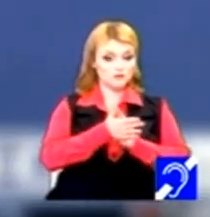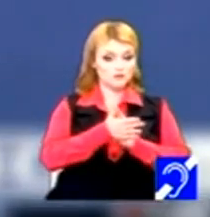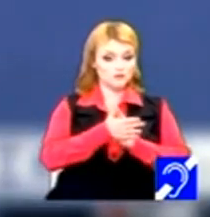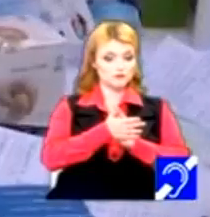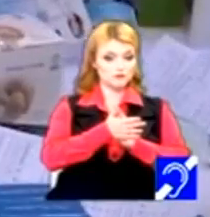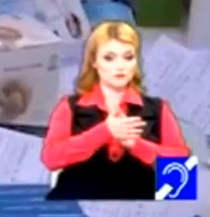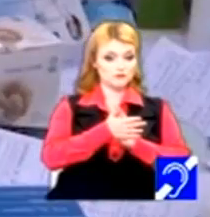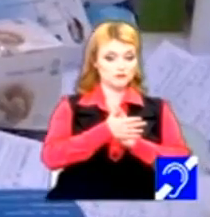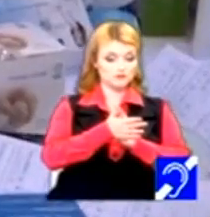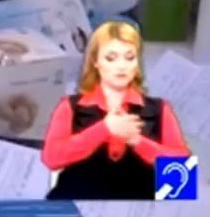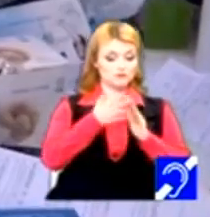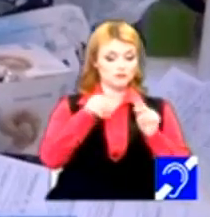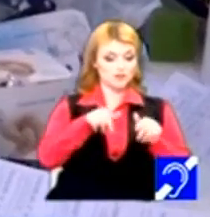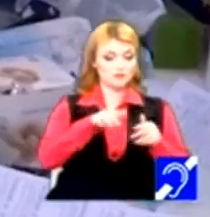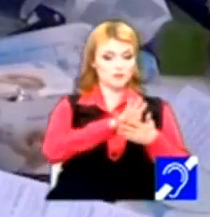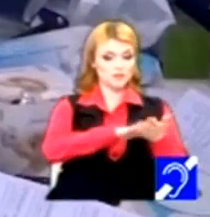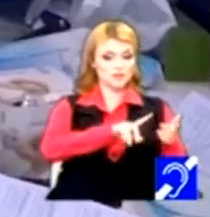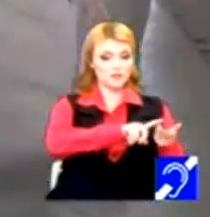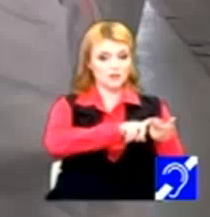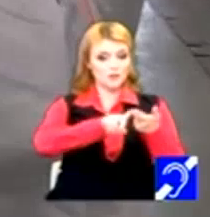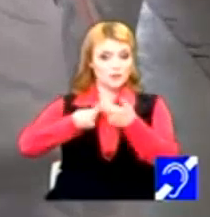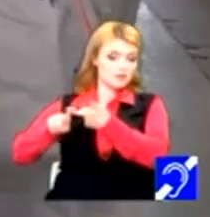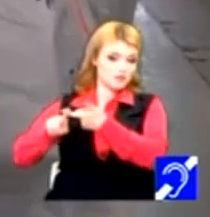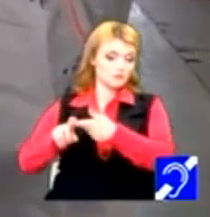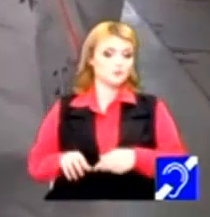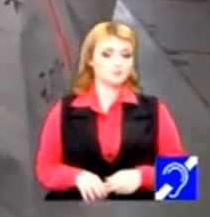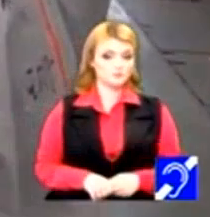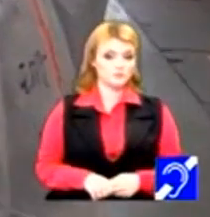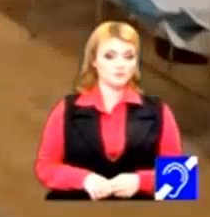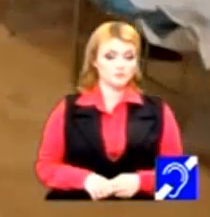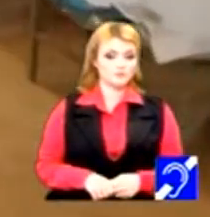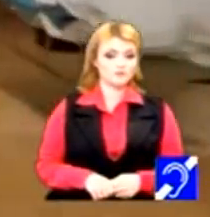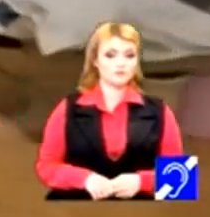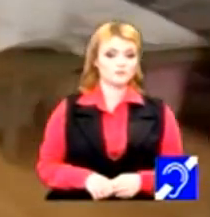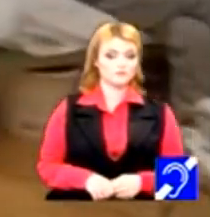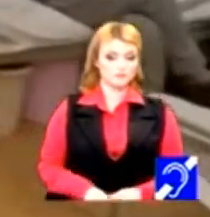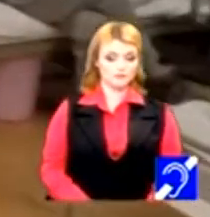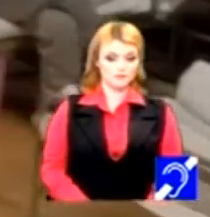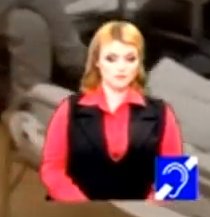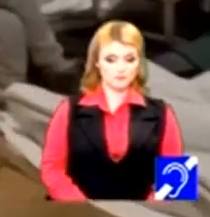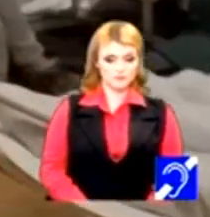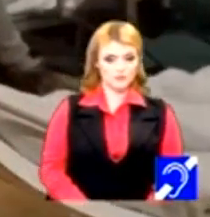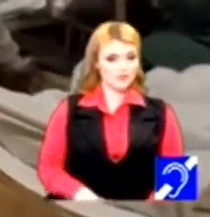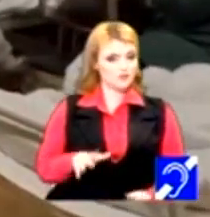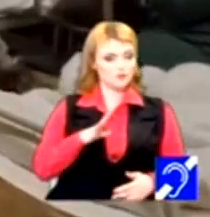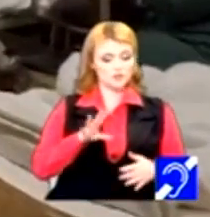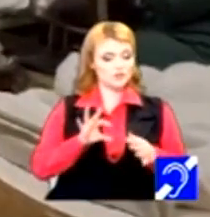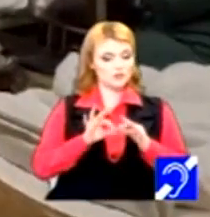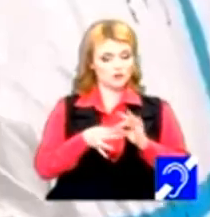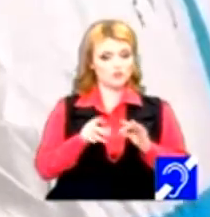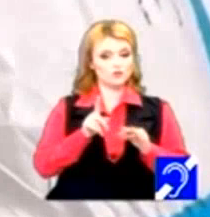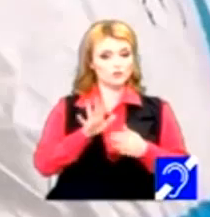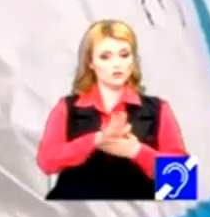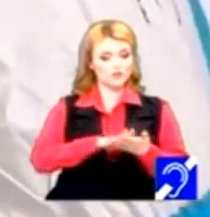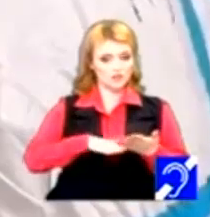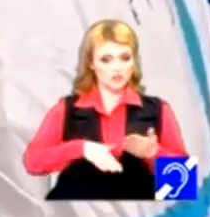湖北和武汉的疫情防控工作。 China e paralizată de epidemia de pneumonie virală, iar reluarea activității pare destul de îndepărtată, ținând cont că